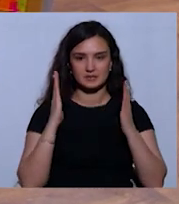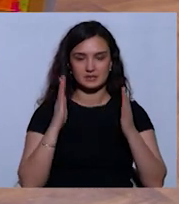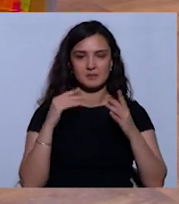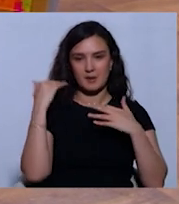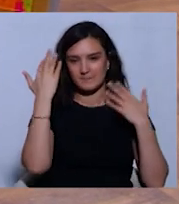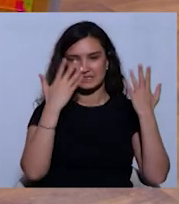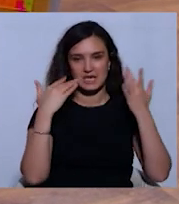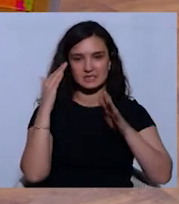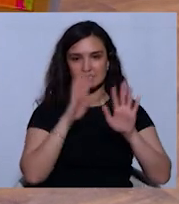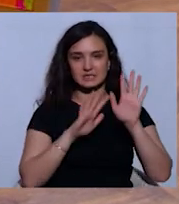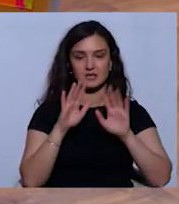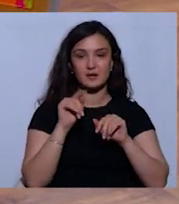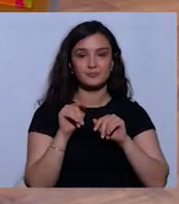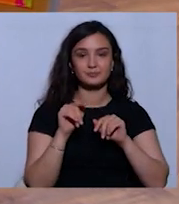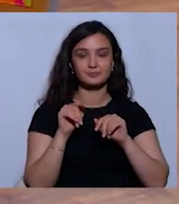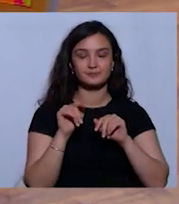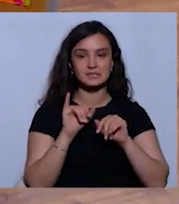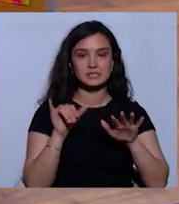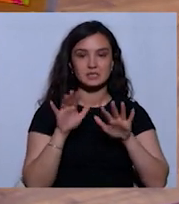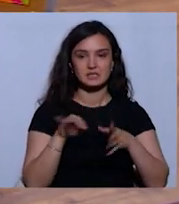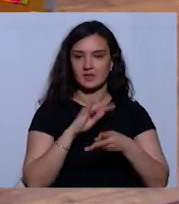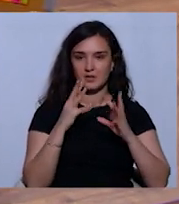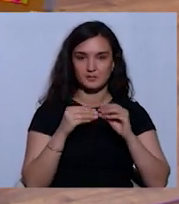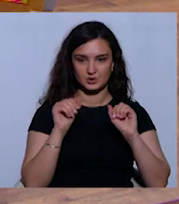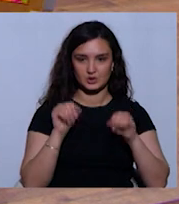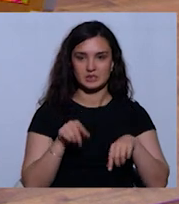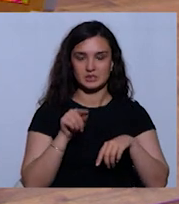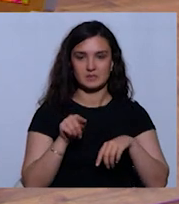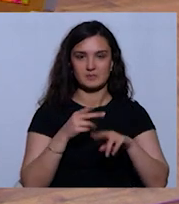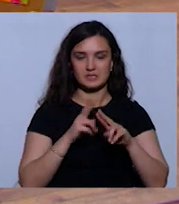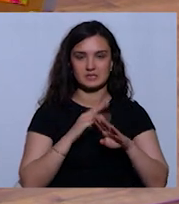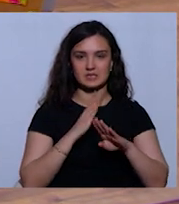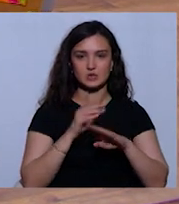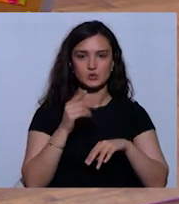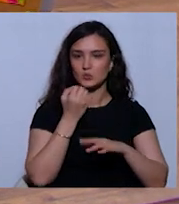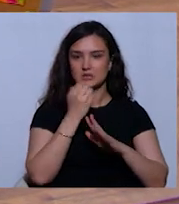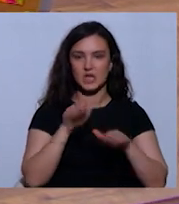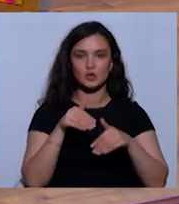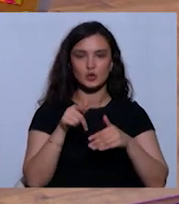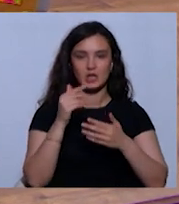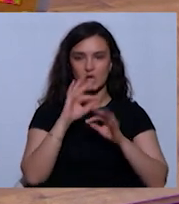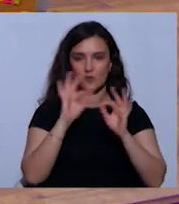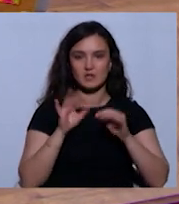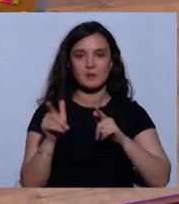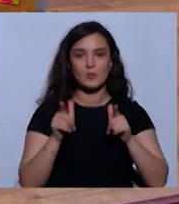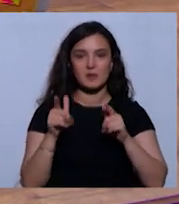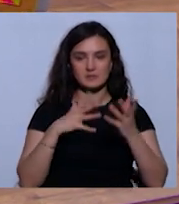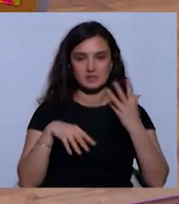იქნება აბსტრაქცია, სადაც ყველაფერი შეიძლება. ეს არის უსაგნო ხელოვნება, ისე რომ